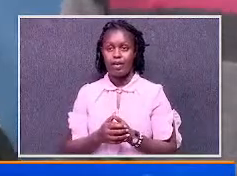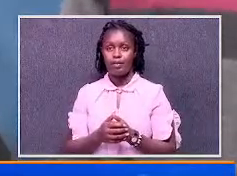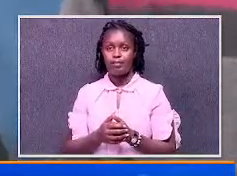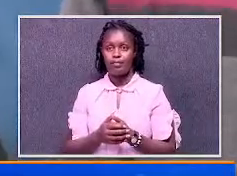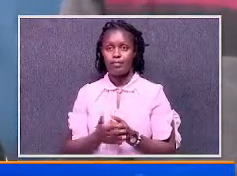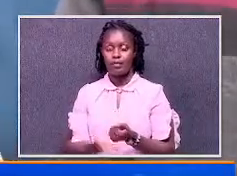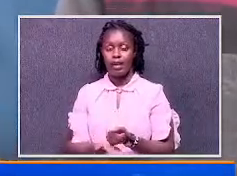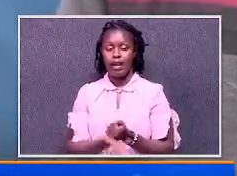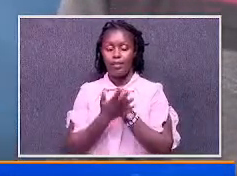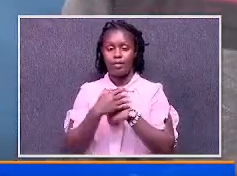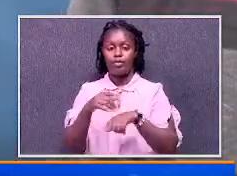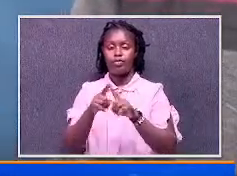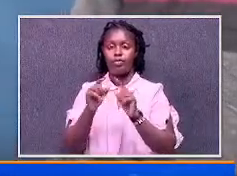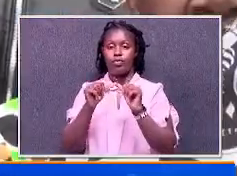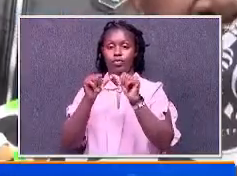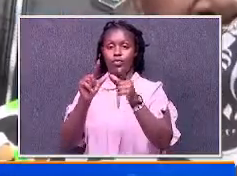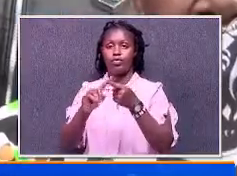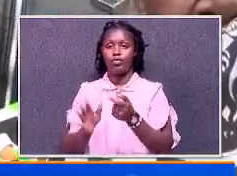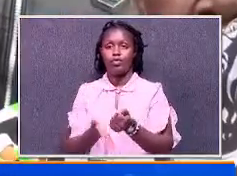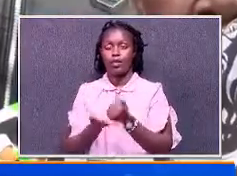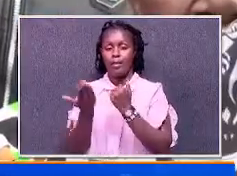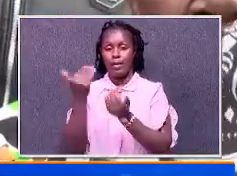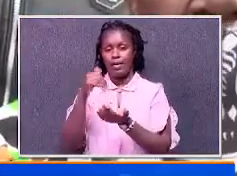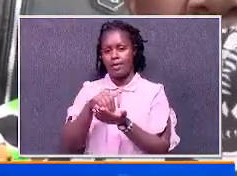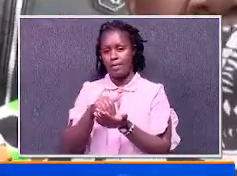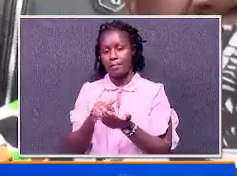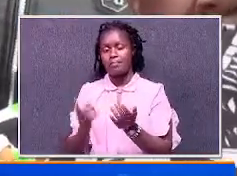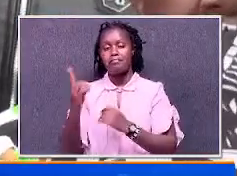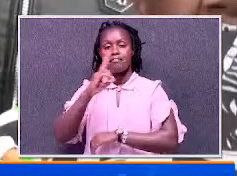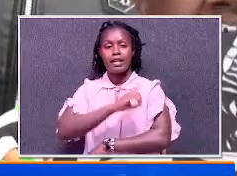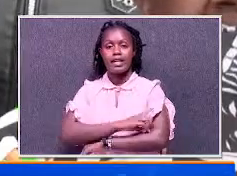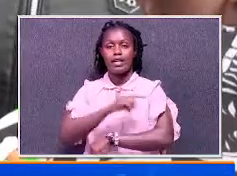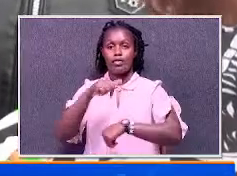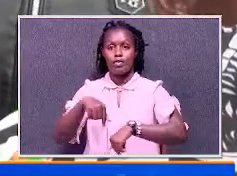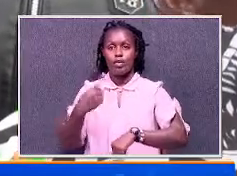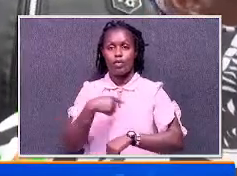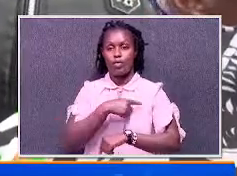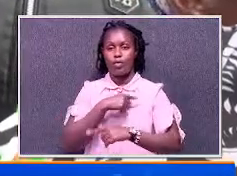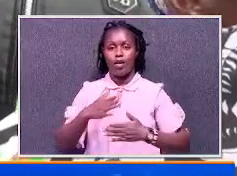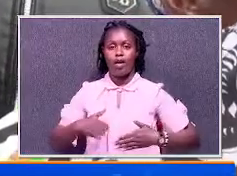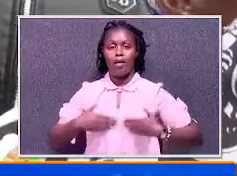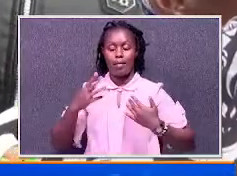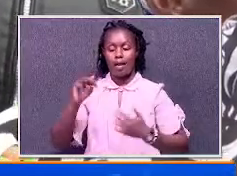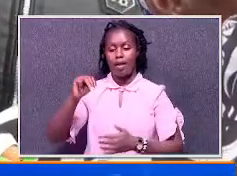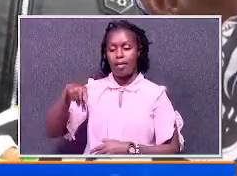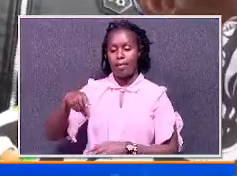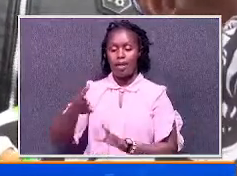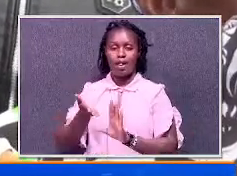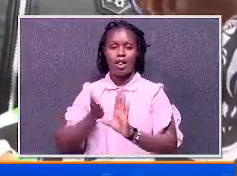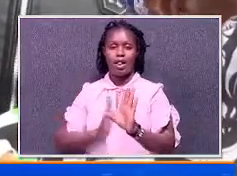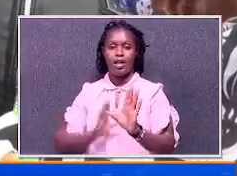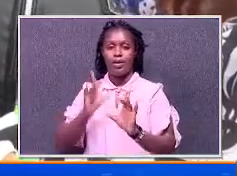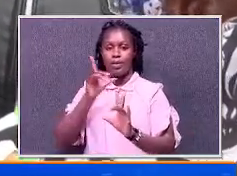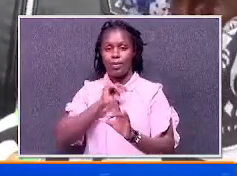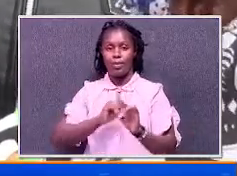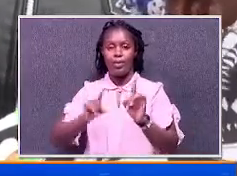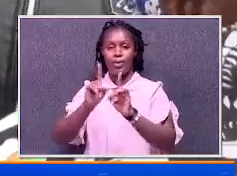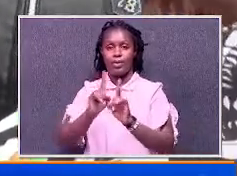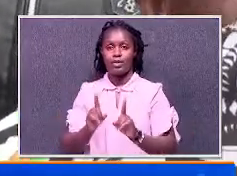Anamsaidia, atamsaidia tena. Yes. Tupe hii siku na mheshimiwa atoke nje akuja afanye kazi na serikali yenye